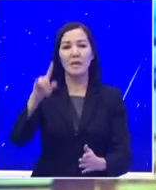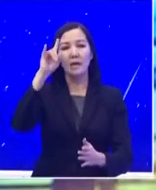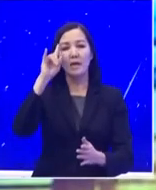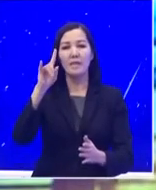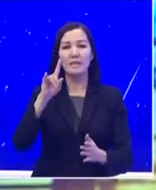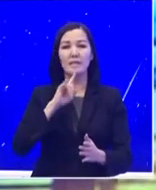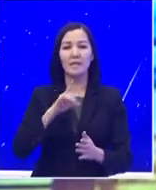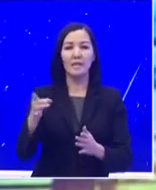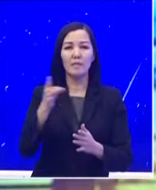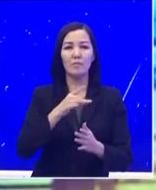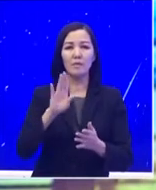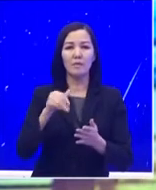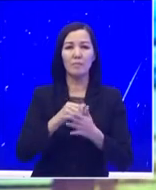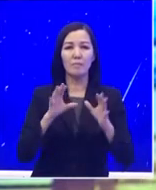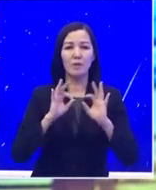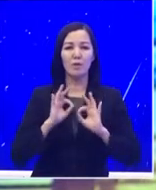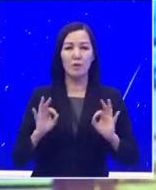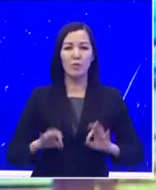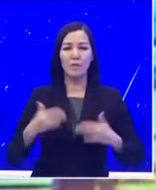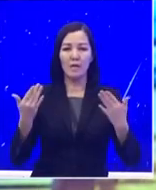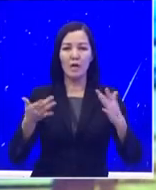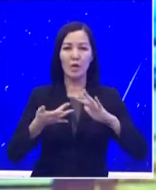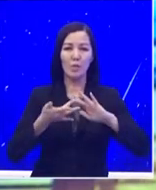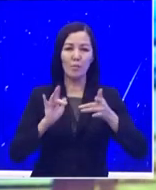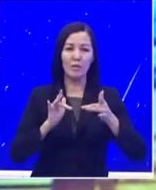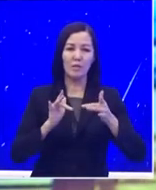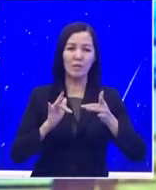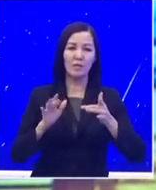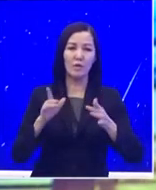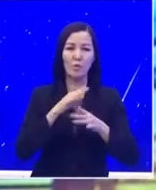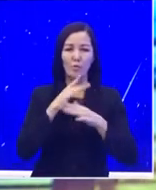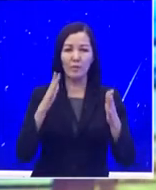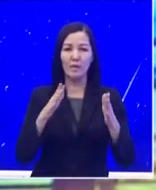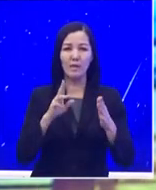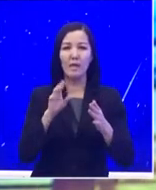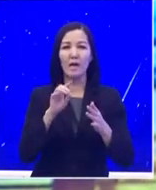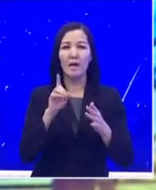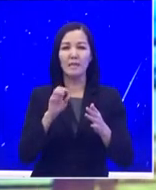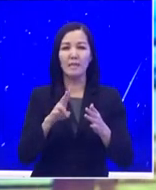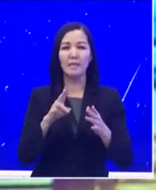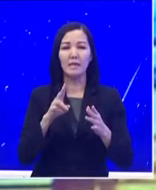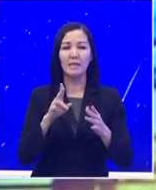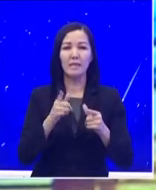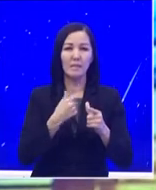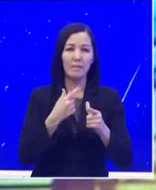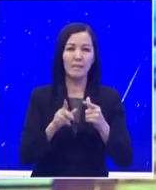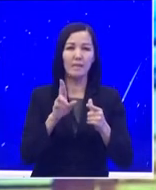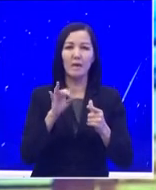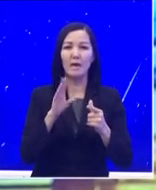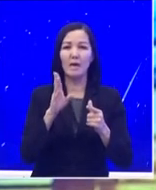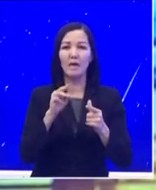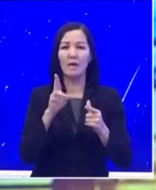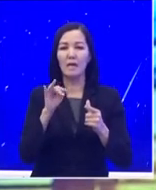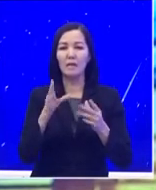Хабарымыз жалғастырамыз. Қазақстан Республикасының бас прокуратурасы әлеуметтік желіде жаппай тарап жатқан қазандық немесе қара касса